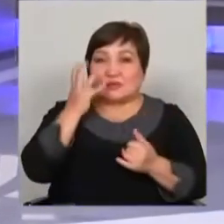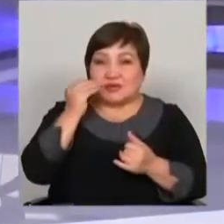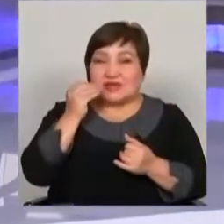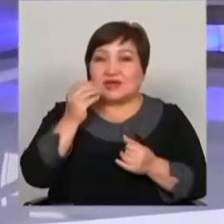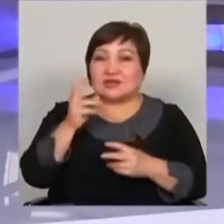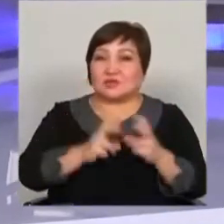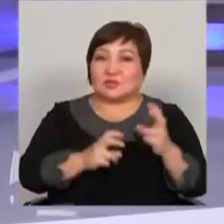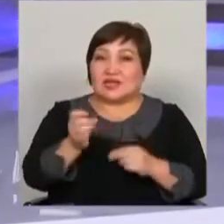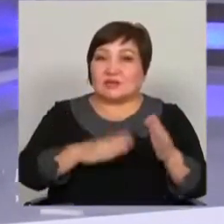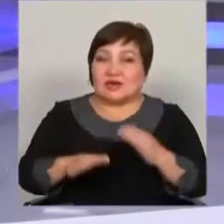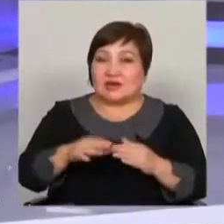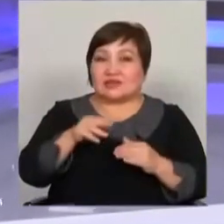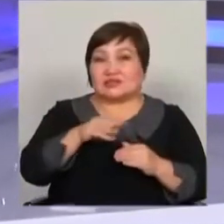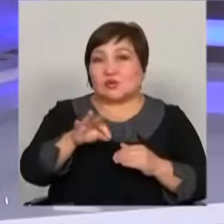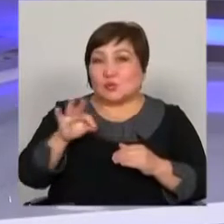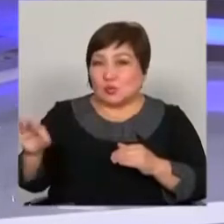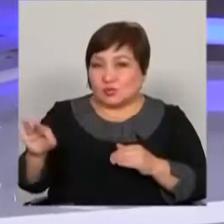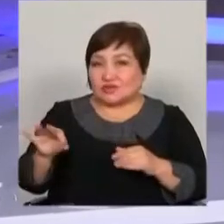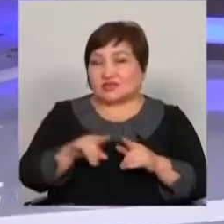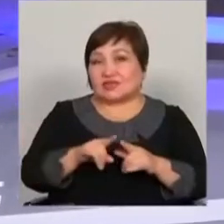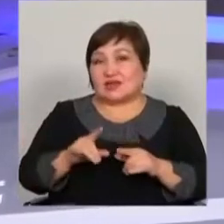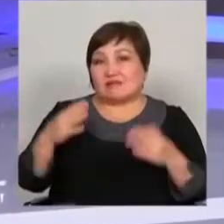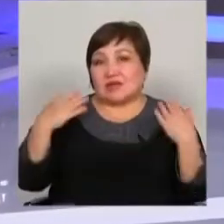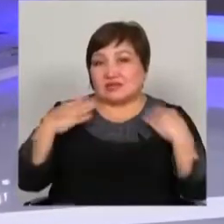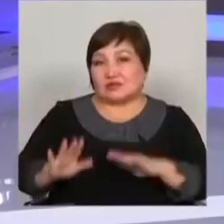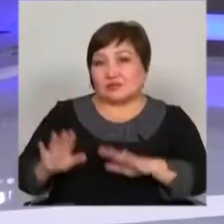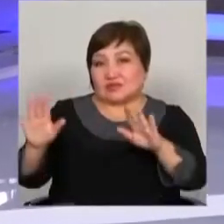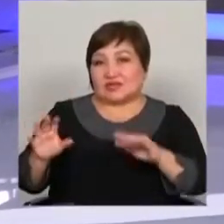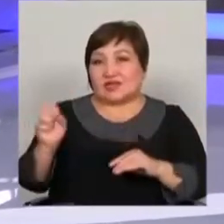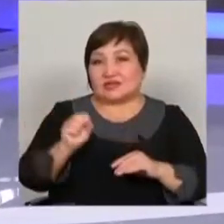аймақ жауапкершілігі шектеулі серіктестігі басшысының орынбасары Арслан Әбдімет мырза болды.